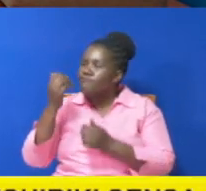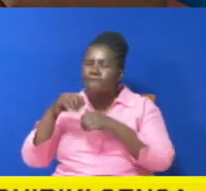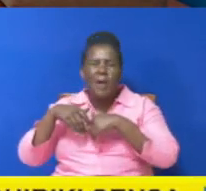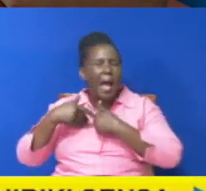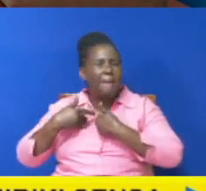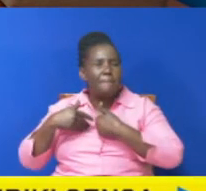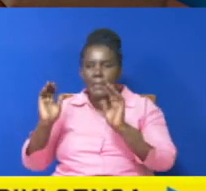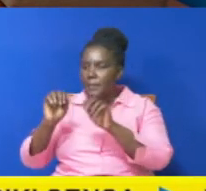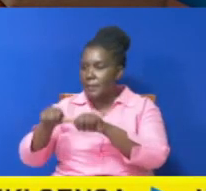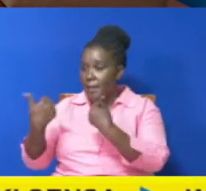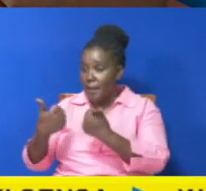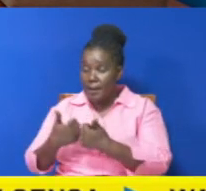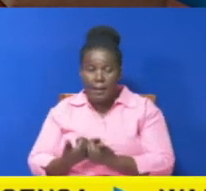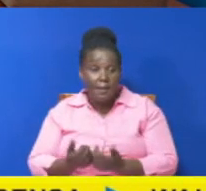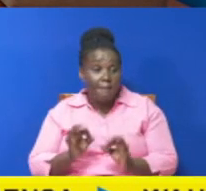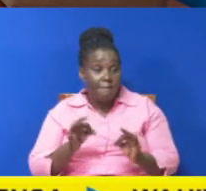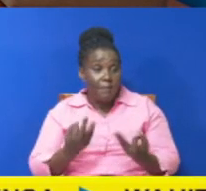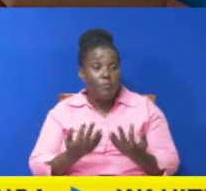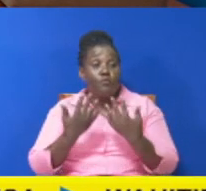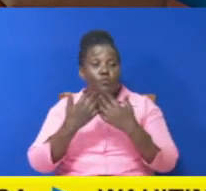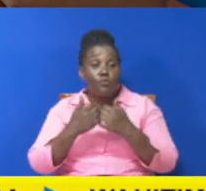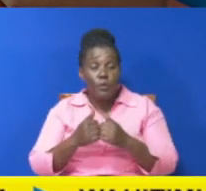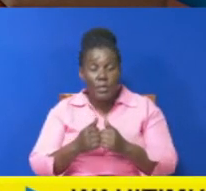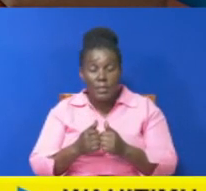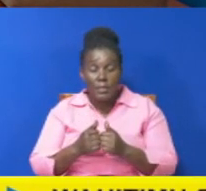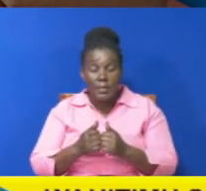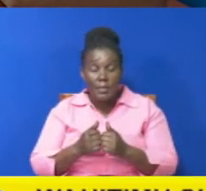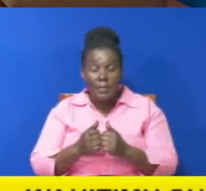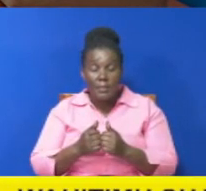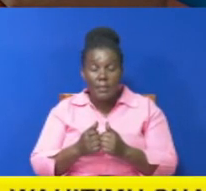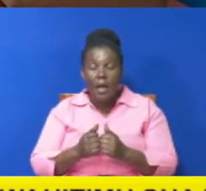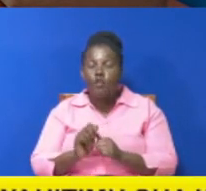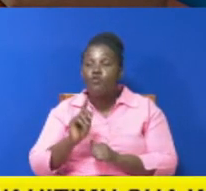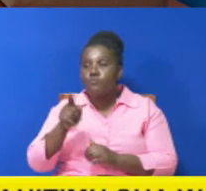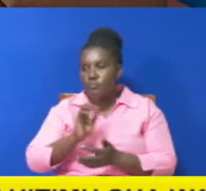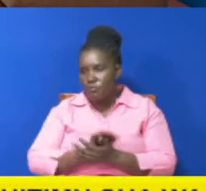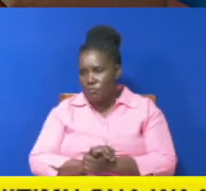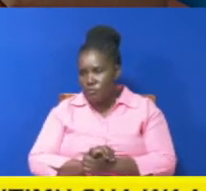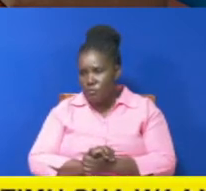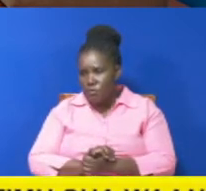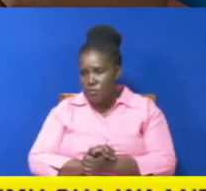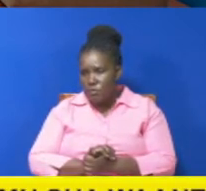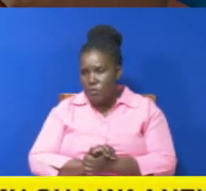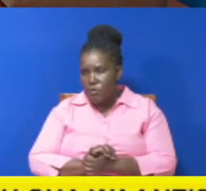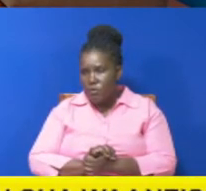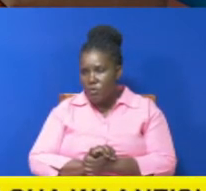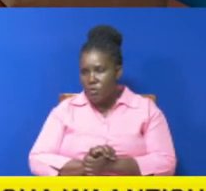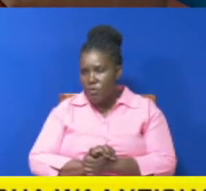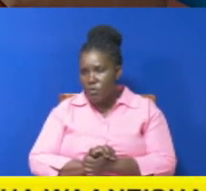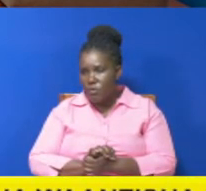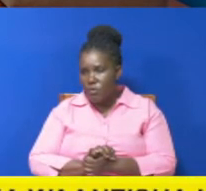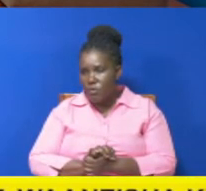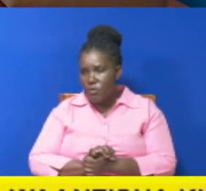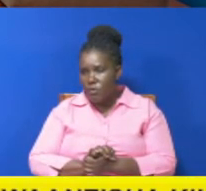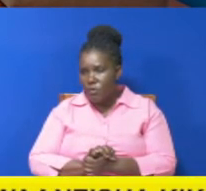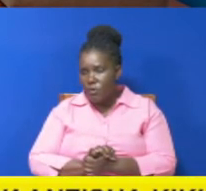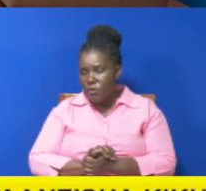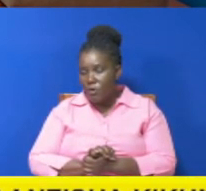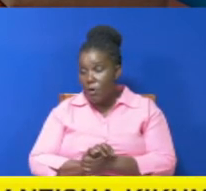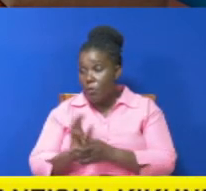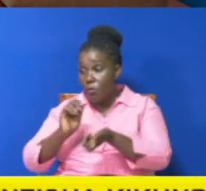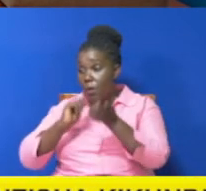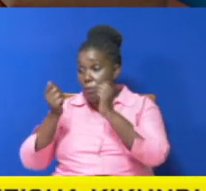wa wanandoa ama watu wapo ambao katika mahusiano mmoja wapo anaweza akabadilika?